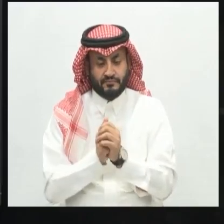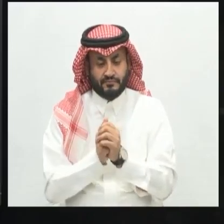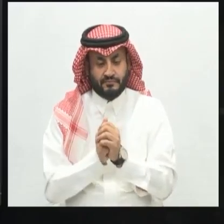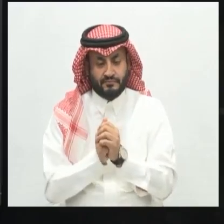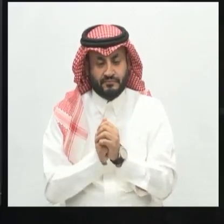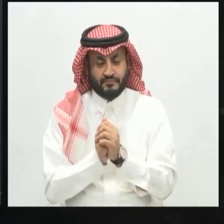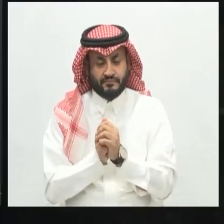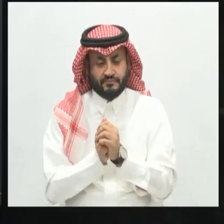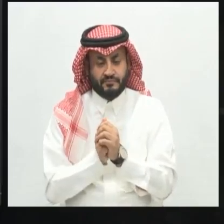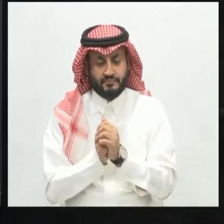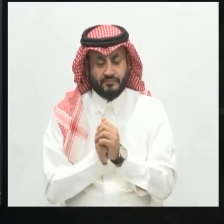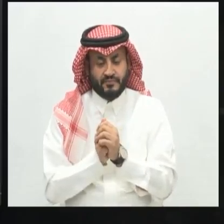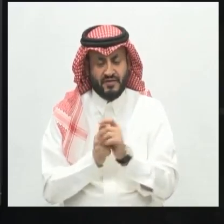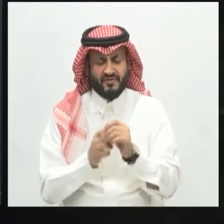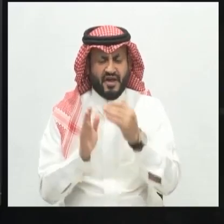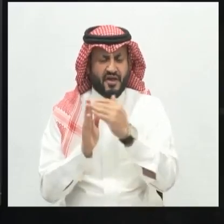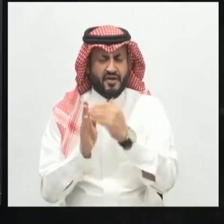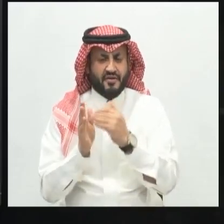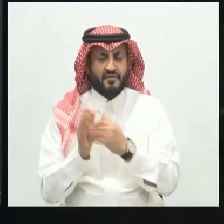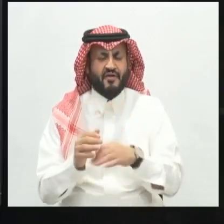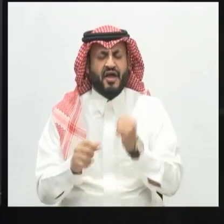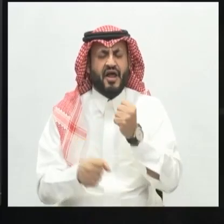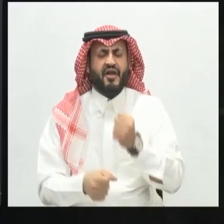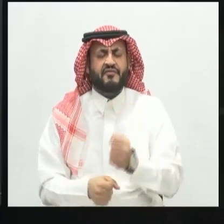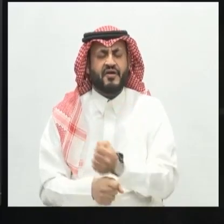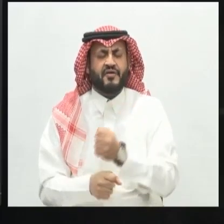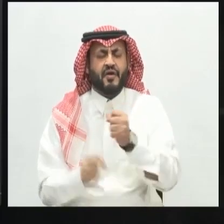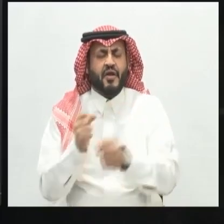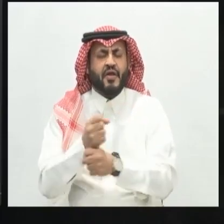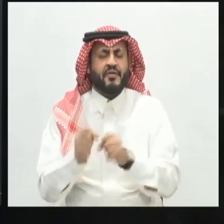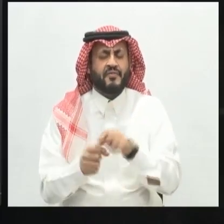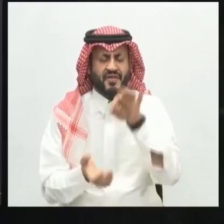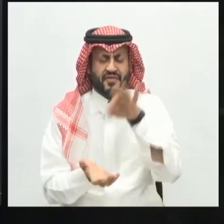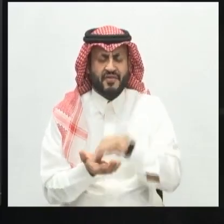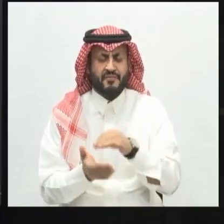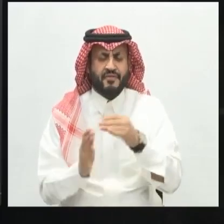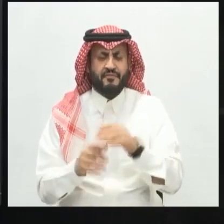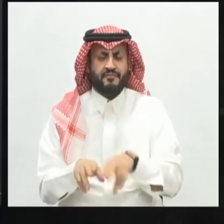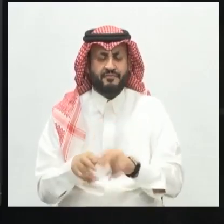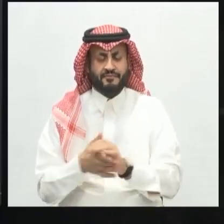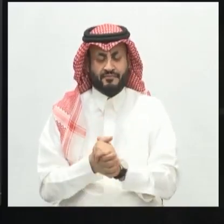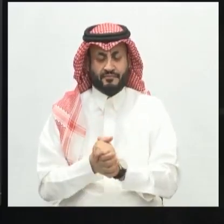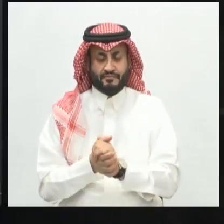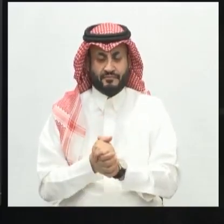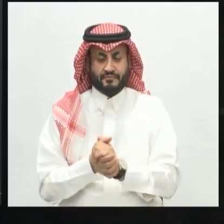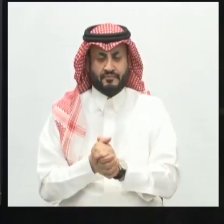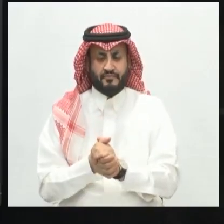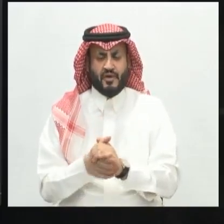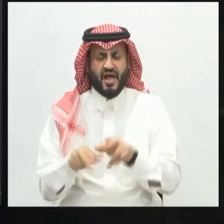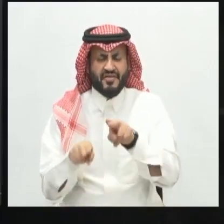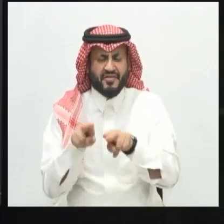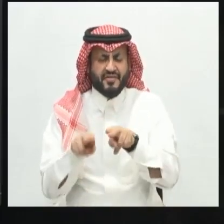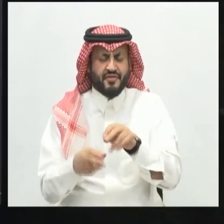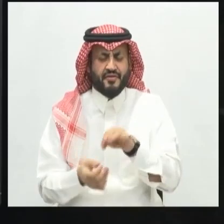فيكم له معايير وقواعد ضابطه مره اخرى مقنن له معايير